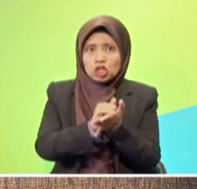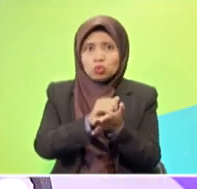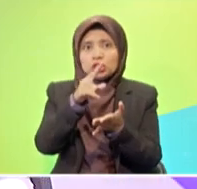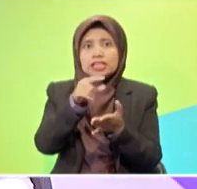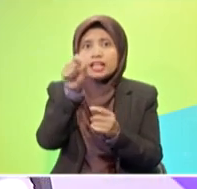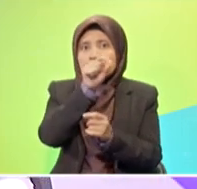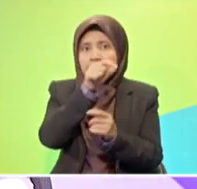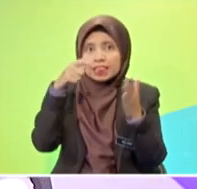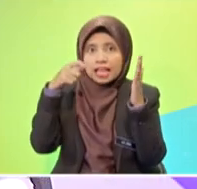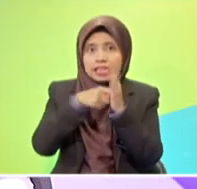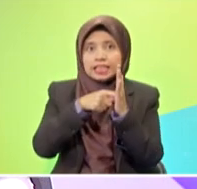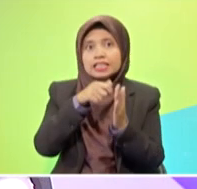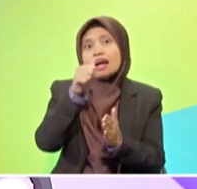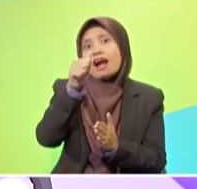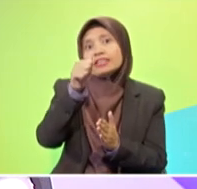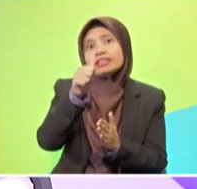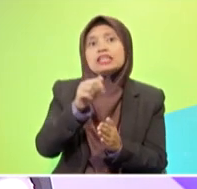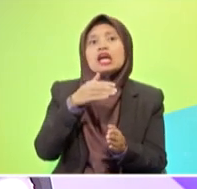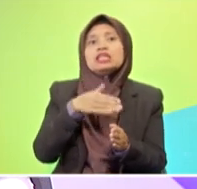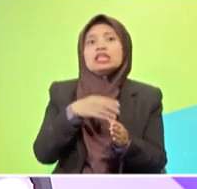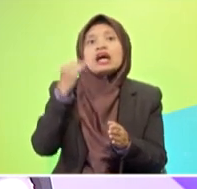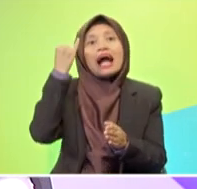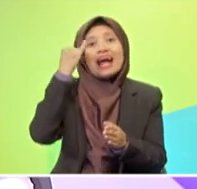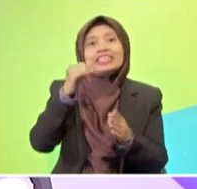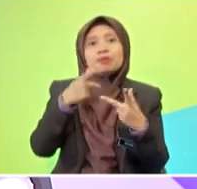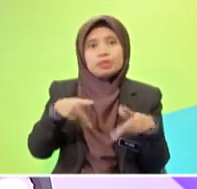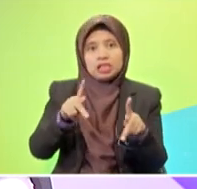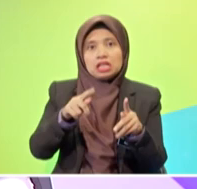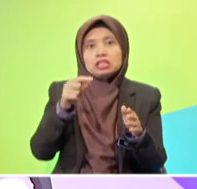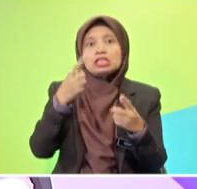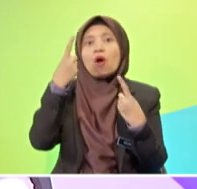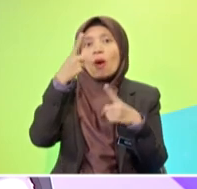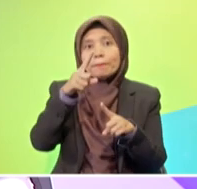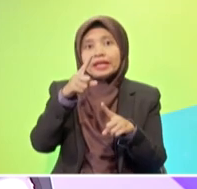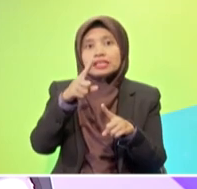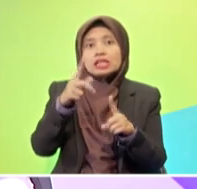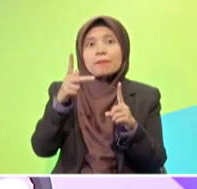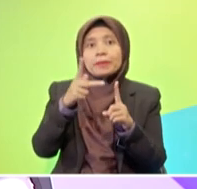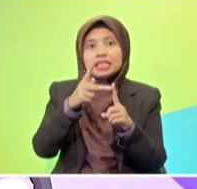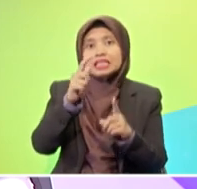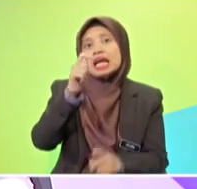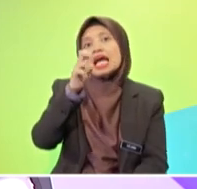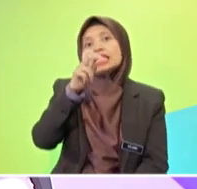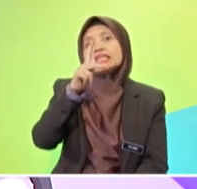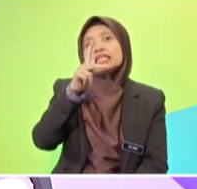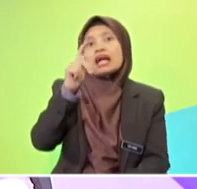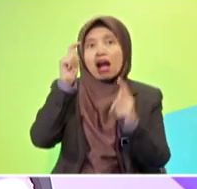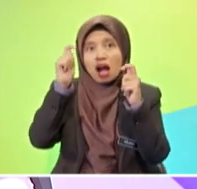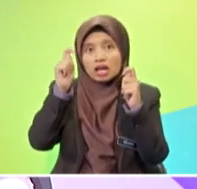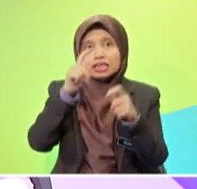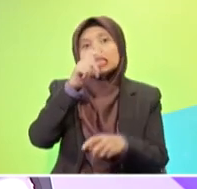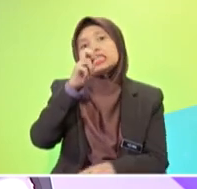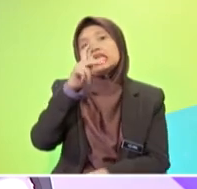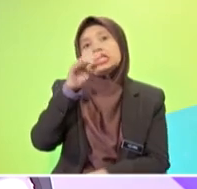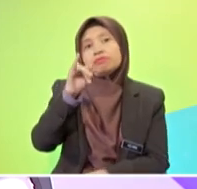Dia merasakan ini ialah ide penting inilah jawaban kepada teka-teki supaya akhirnya Pak Belalang tahu jawaban